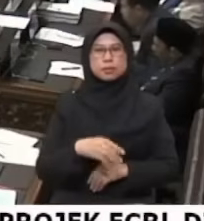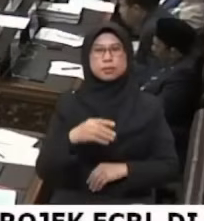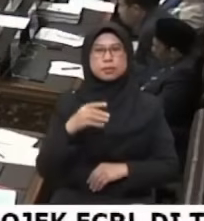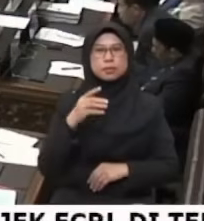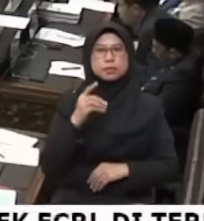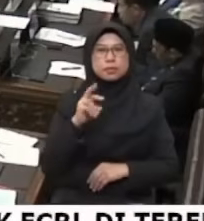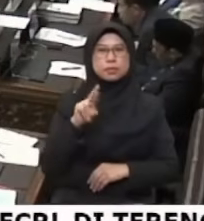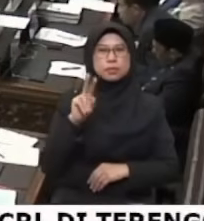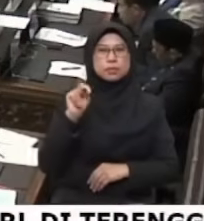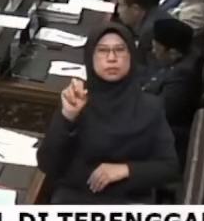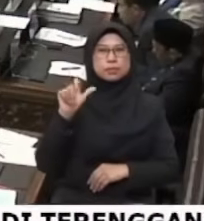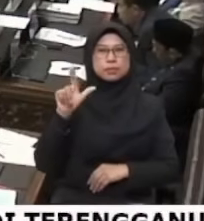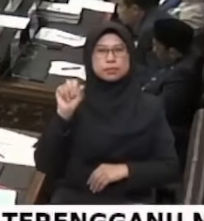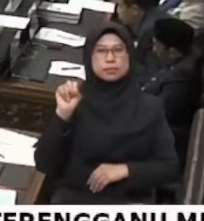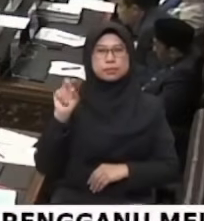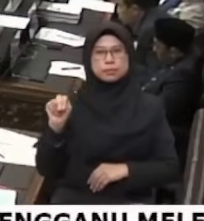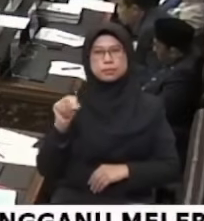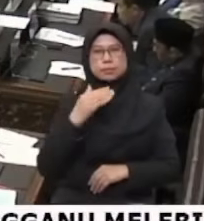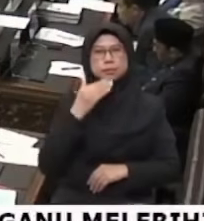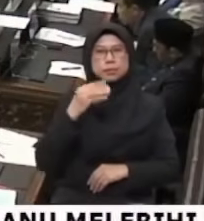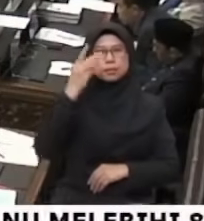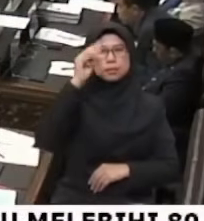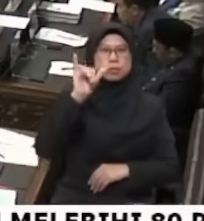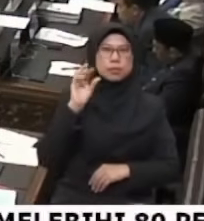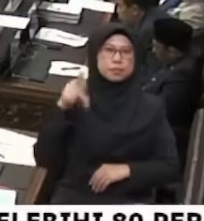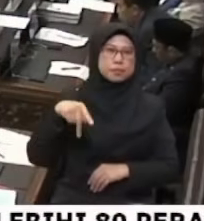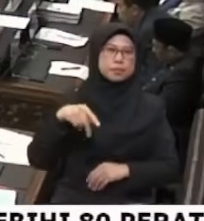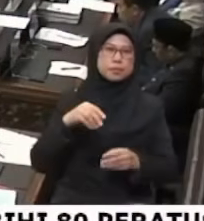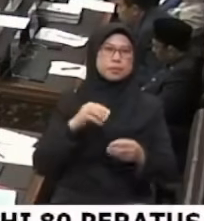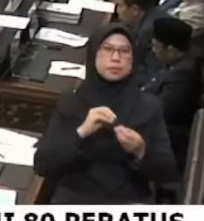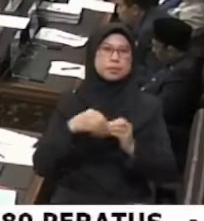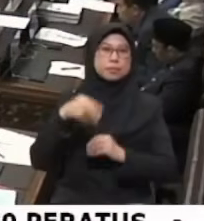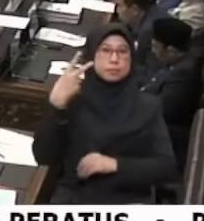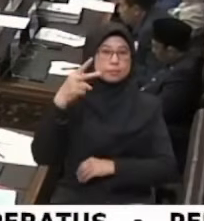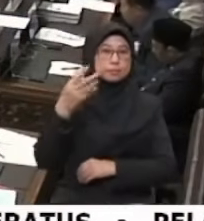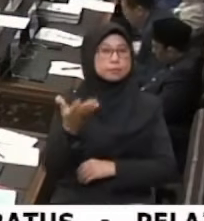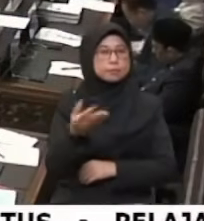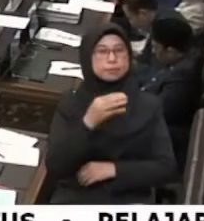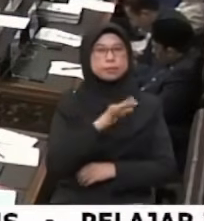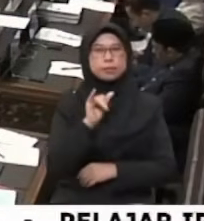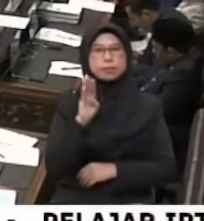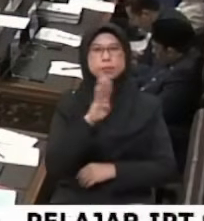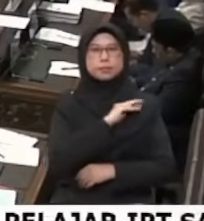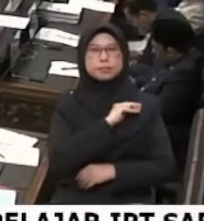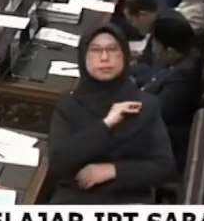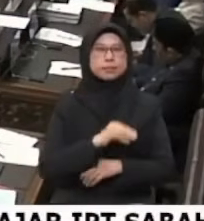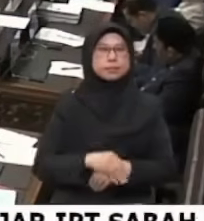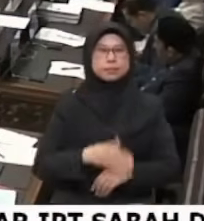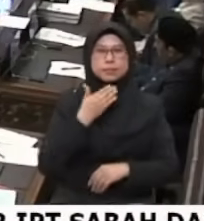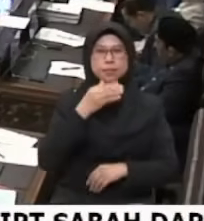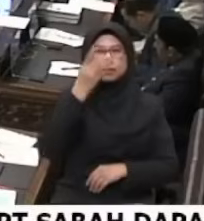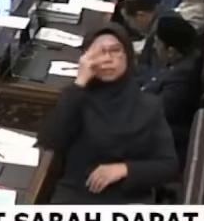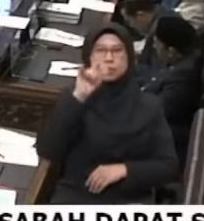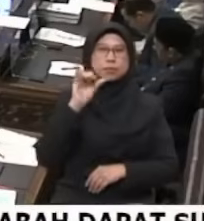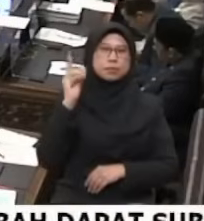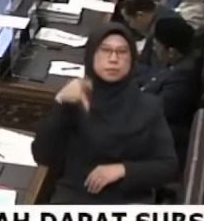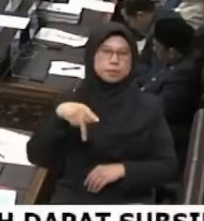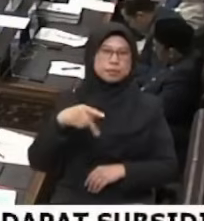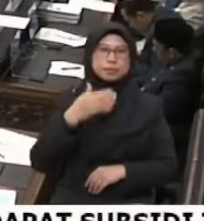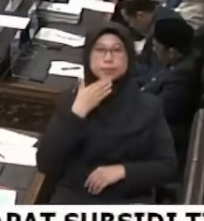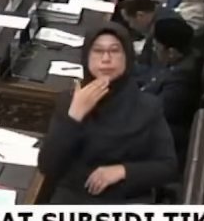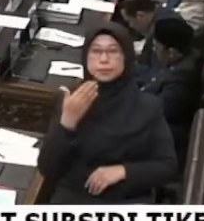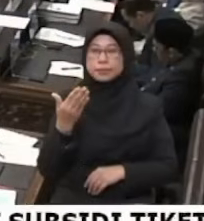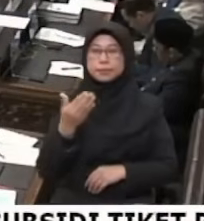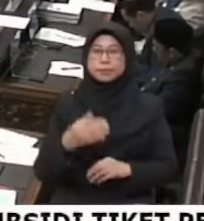nelon Terima kasih ser dipertua soalan saya nombor 12 menteri Terima kasih Datuk yang di-pertua Terima